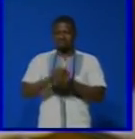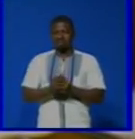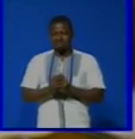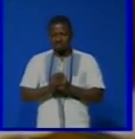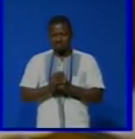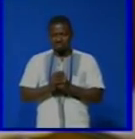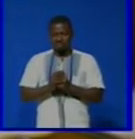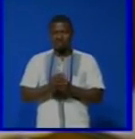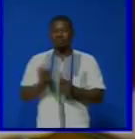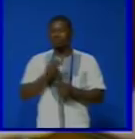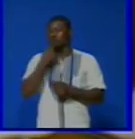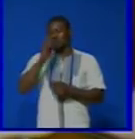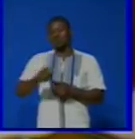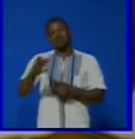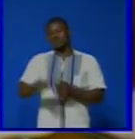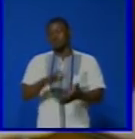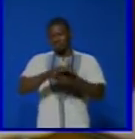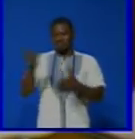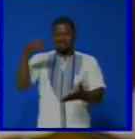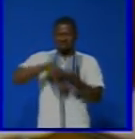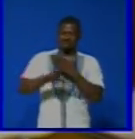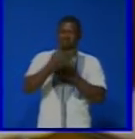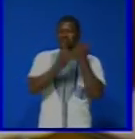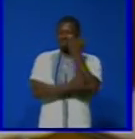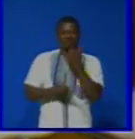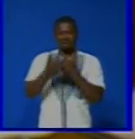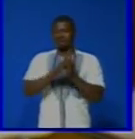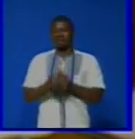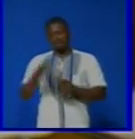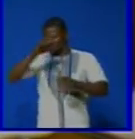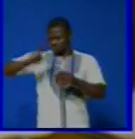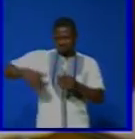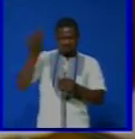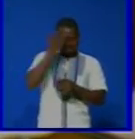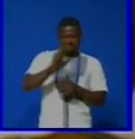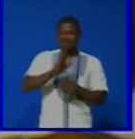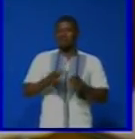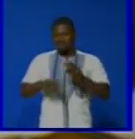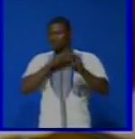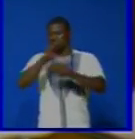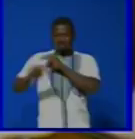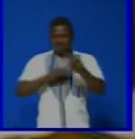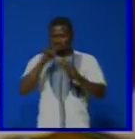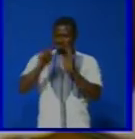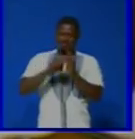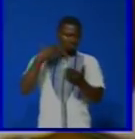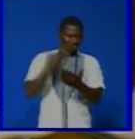Nous devons croire dans notre pays, nous ne pouvons pas battre en retraite. Nous devons nous mobiliser, il reste 3 semaines avant le second tour.